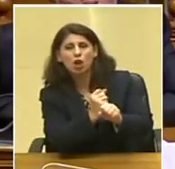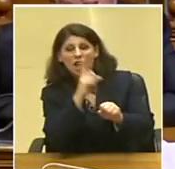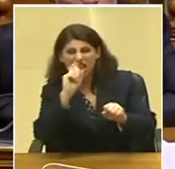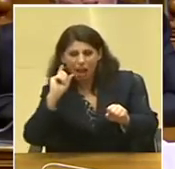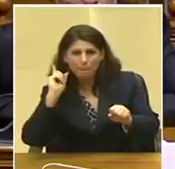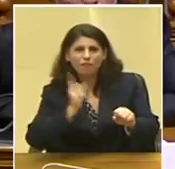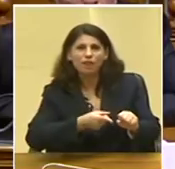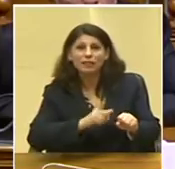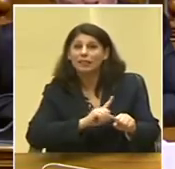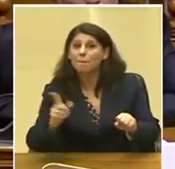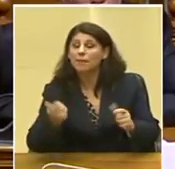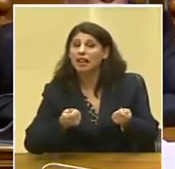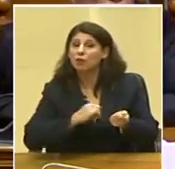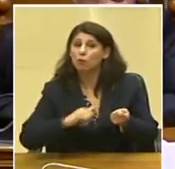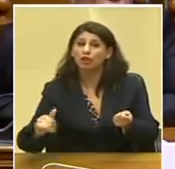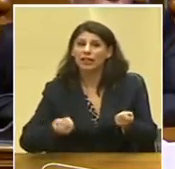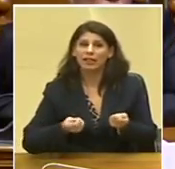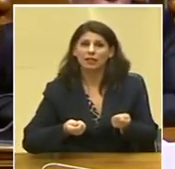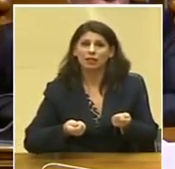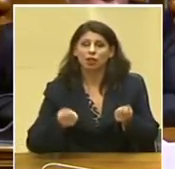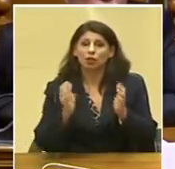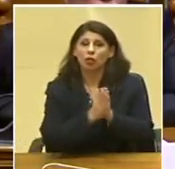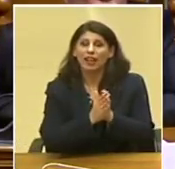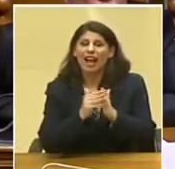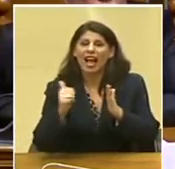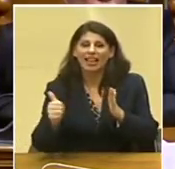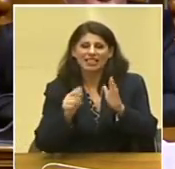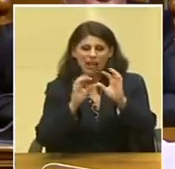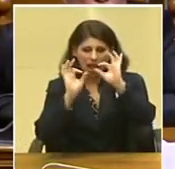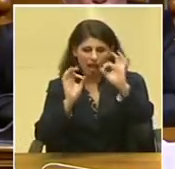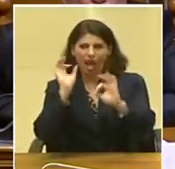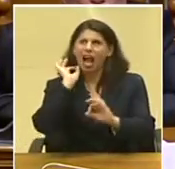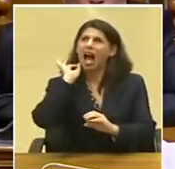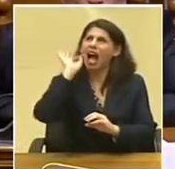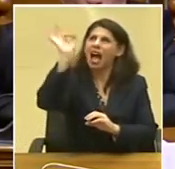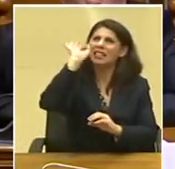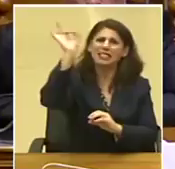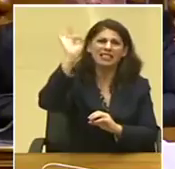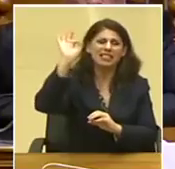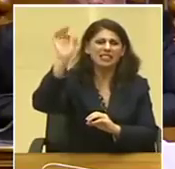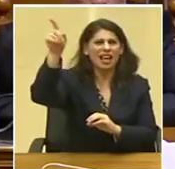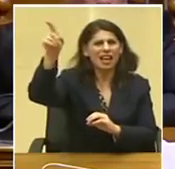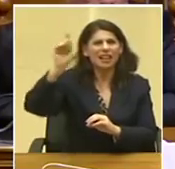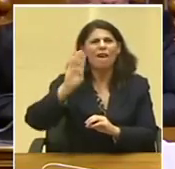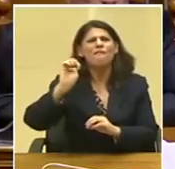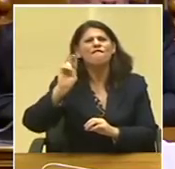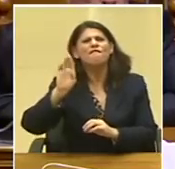επιβάλλετε να μην κάνουν ποτέ χρήση του 16άκτινου αστεριού της Βεργίνας? Εσείς τα καταφέρατε μήπως αυτά?